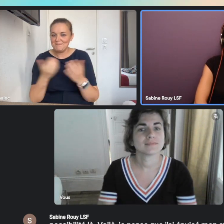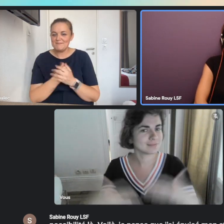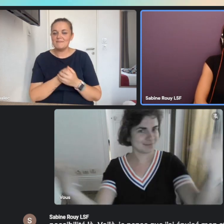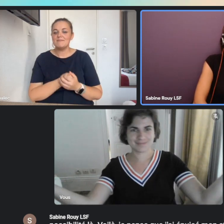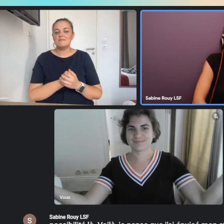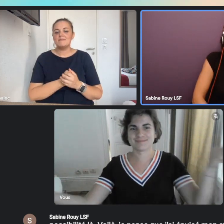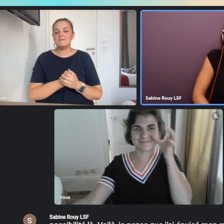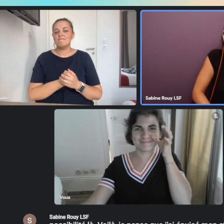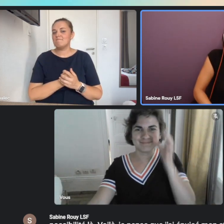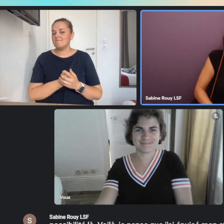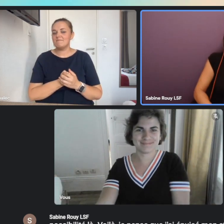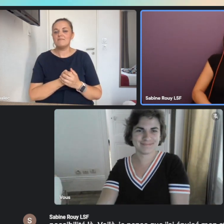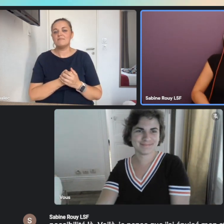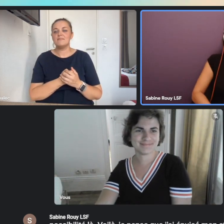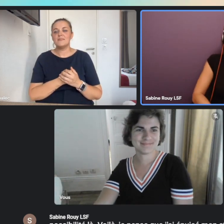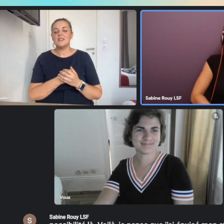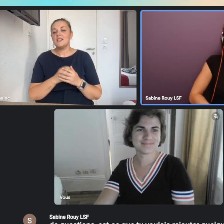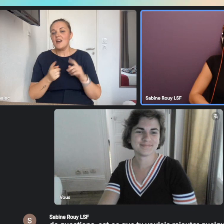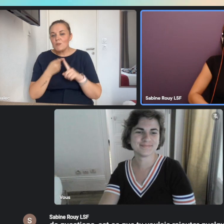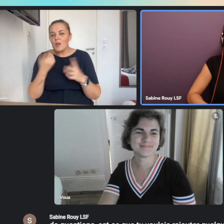Alors je vais essayer d'être brève et simple.